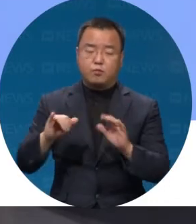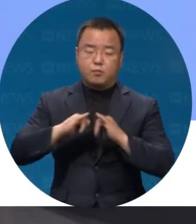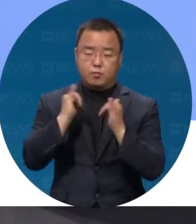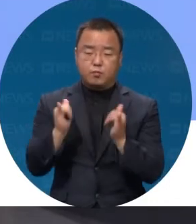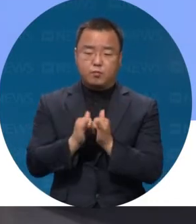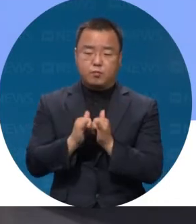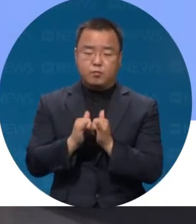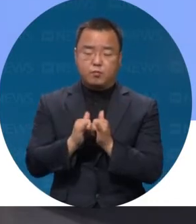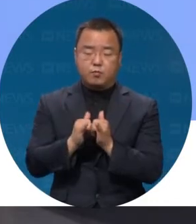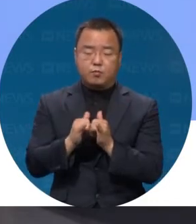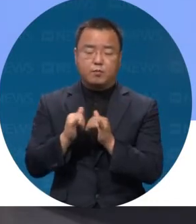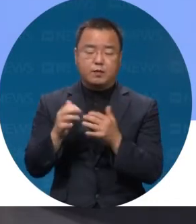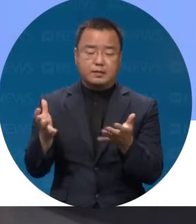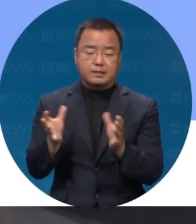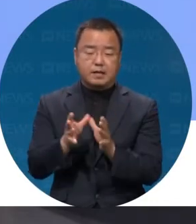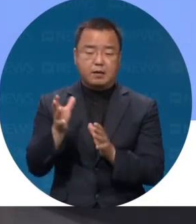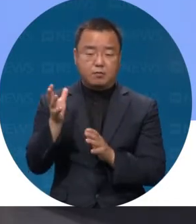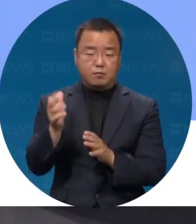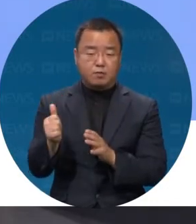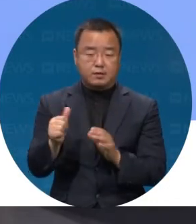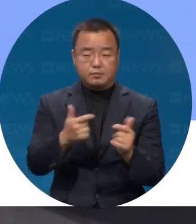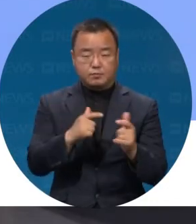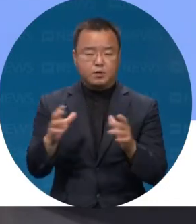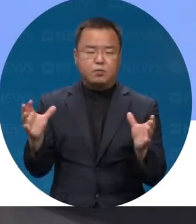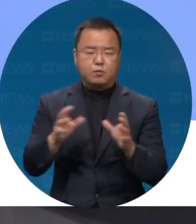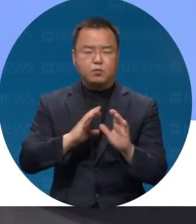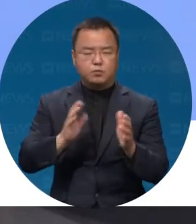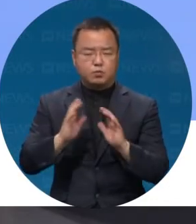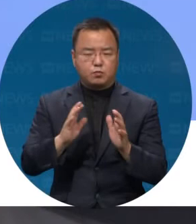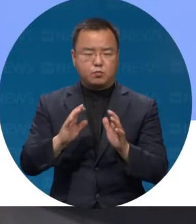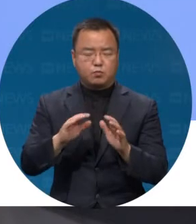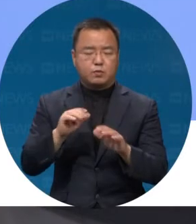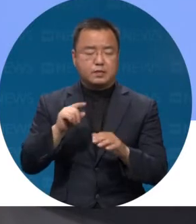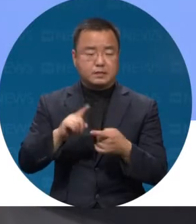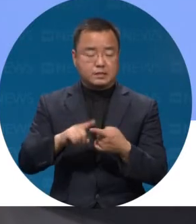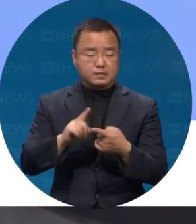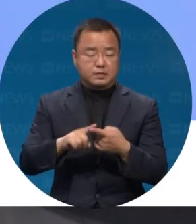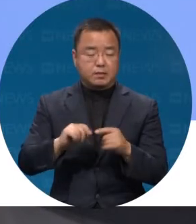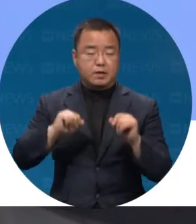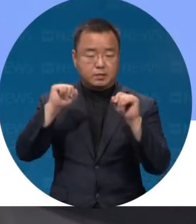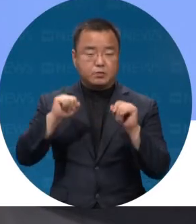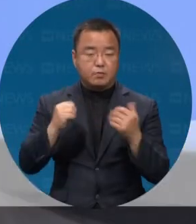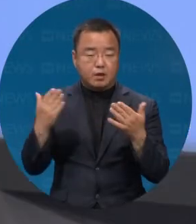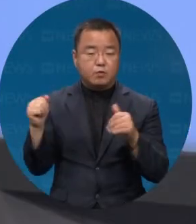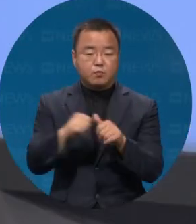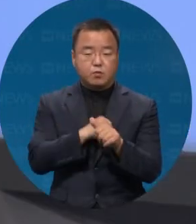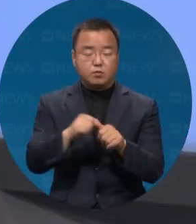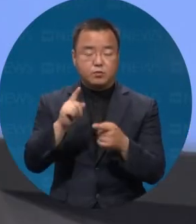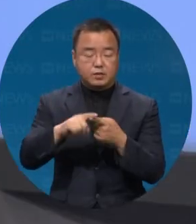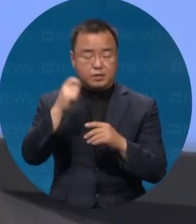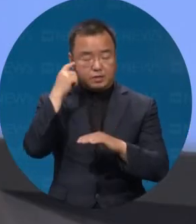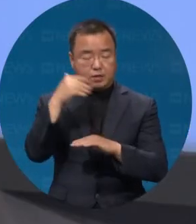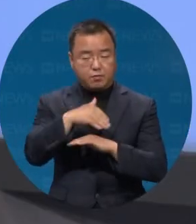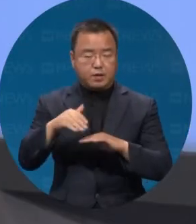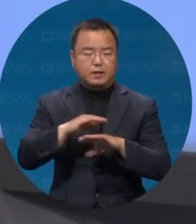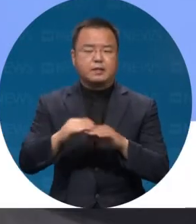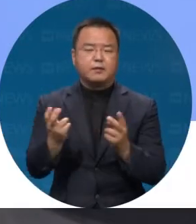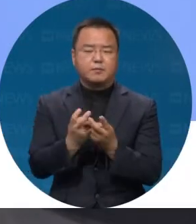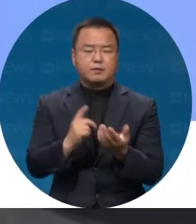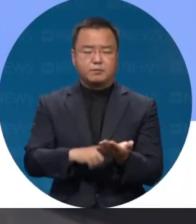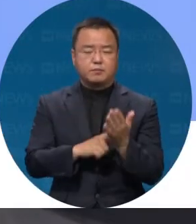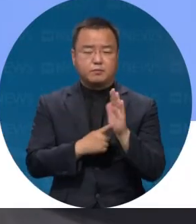스포츠 폭력 대응 이행 상황과 계획에 대한 발표가 있었는데요 예 지난 3월부터 약 2달간 신고를 받고